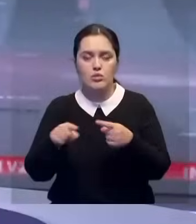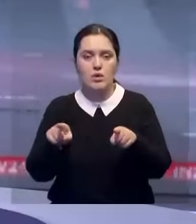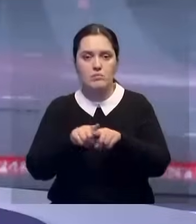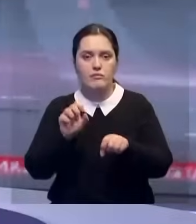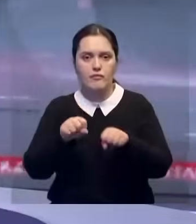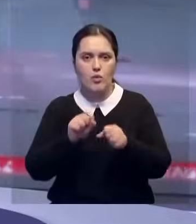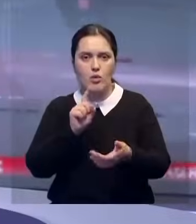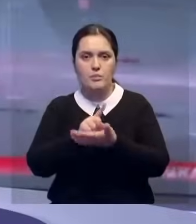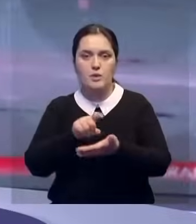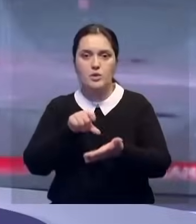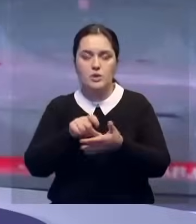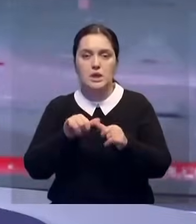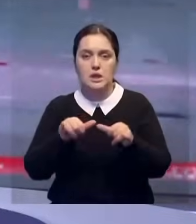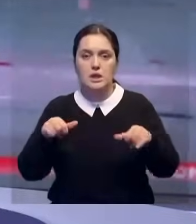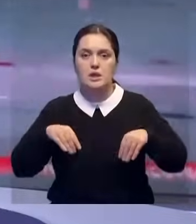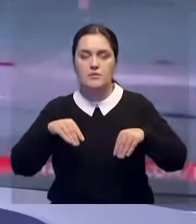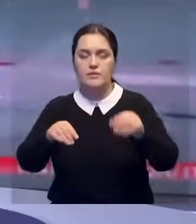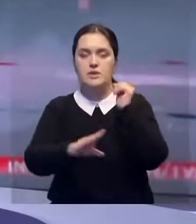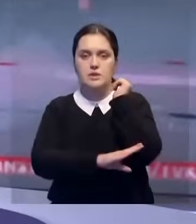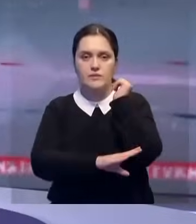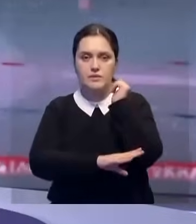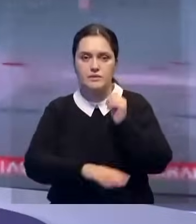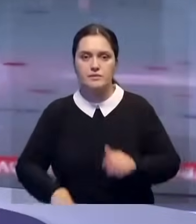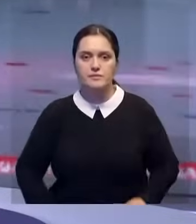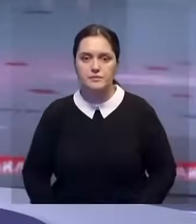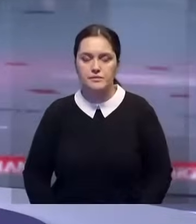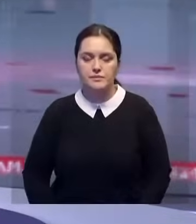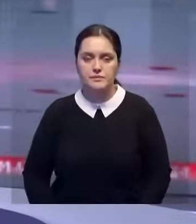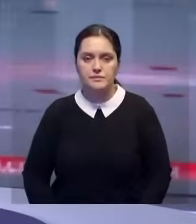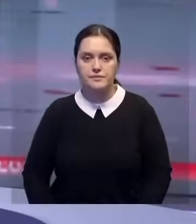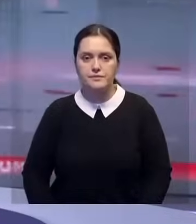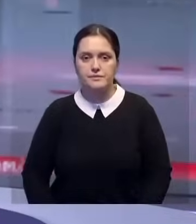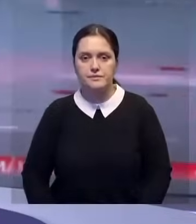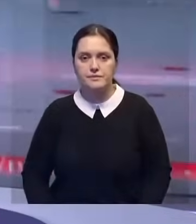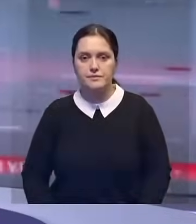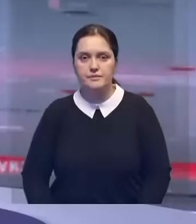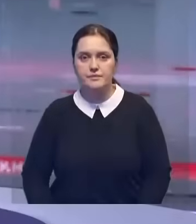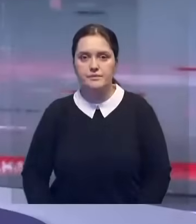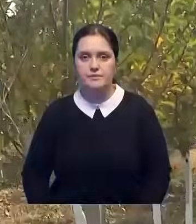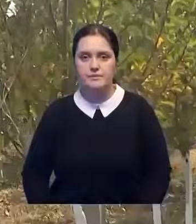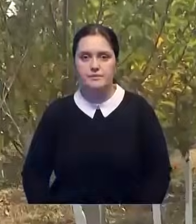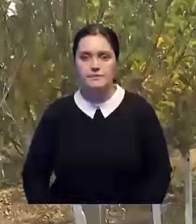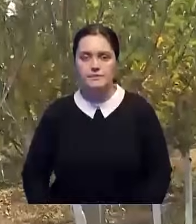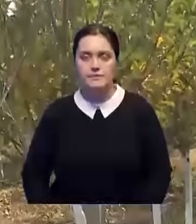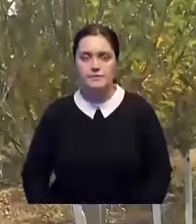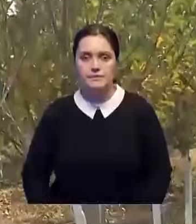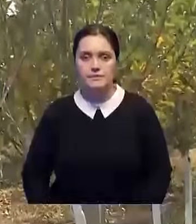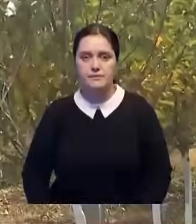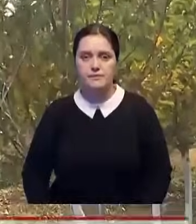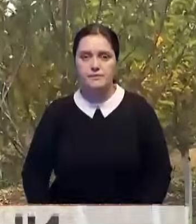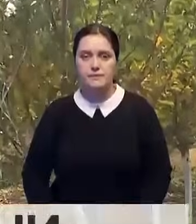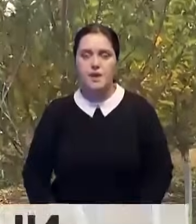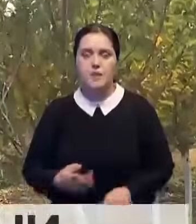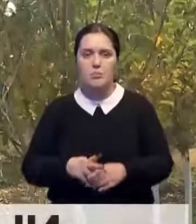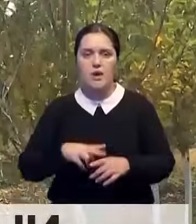рекомендую другим не упускать такие возможности для развития садоводства. Подробности у наших корреспондентов. Град, огонь,